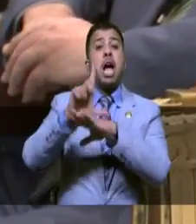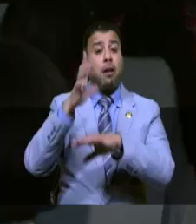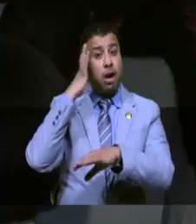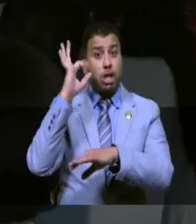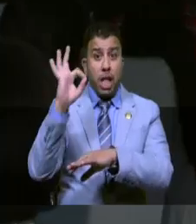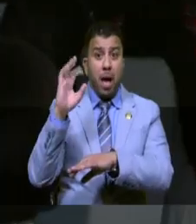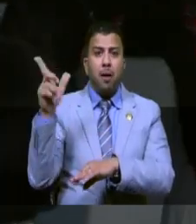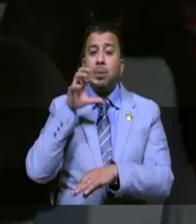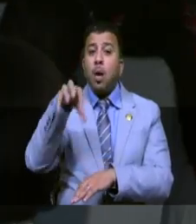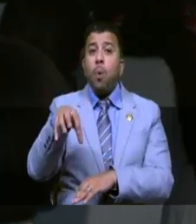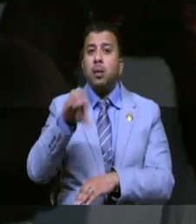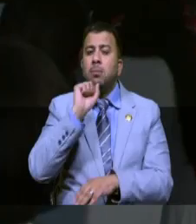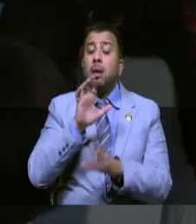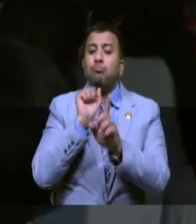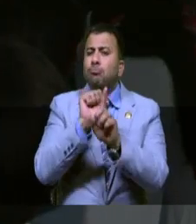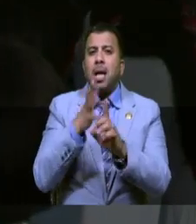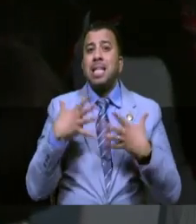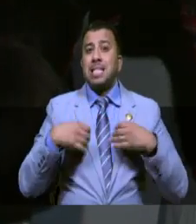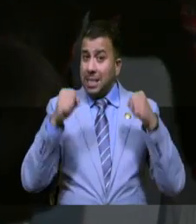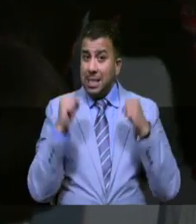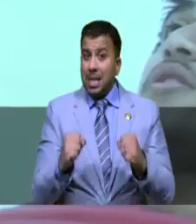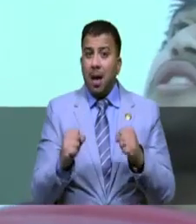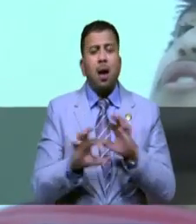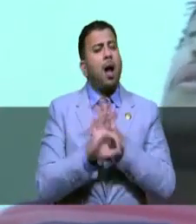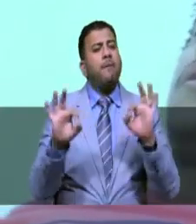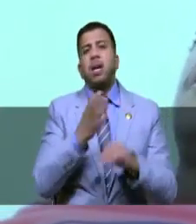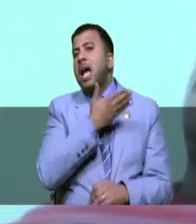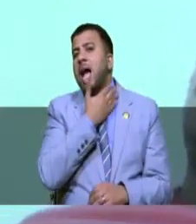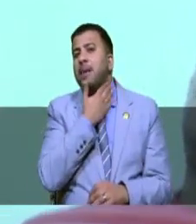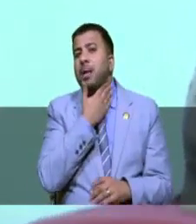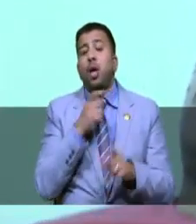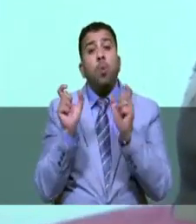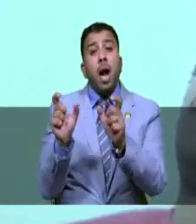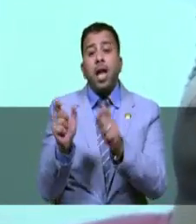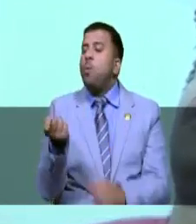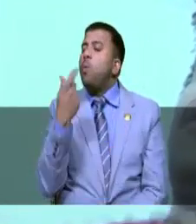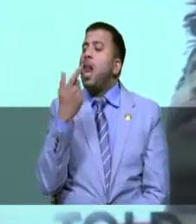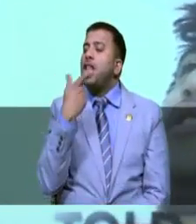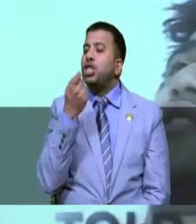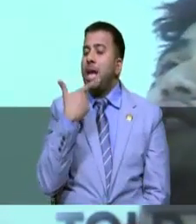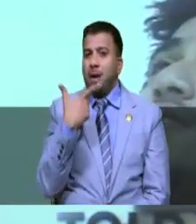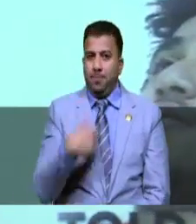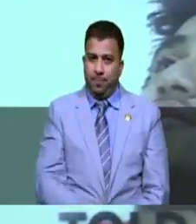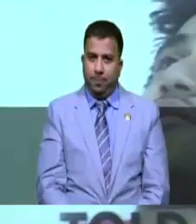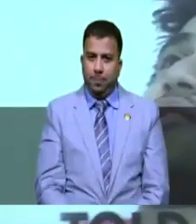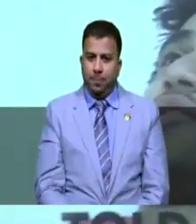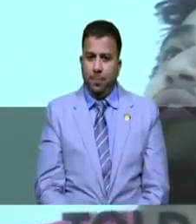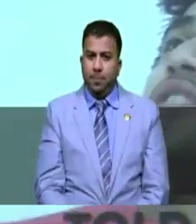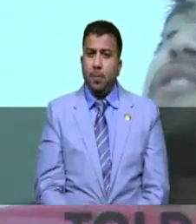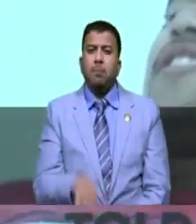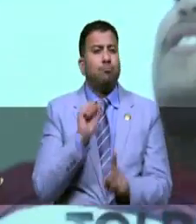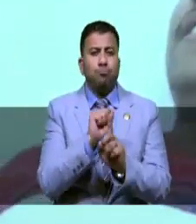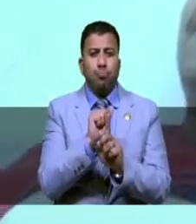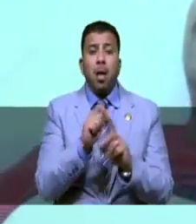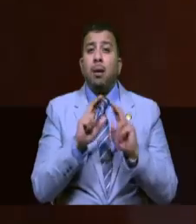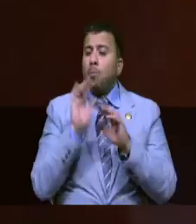القيادة الرشيدة في الدولة للقطاع الصحي لتوفير كافة وأفضل الخدمات الوقائية والعلاجية.